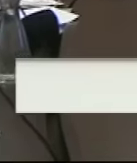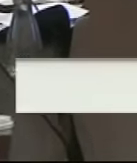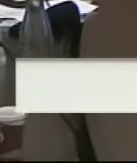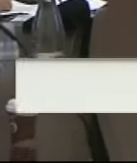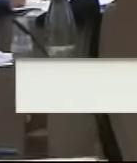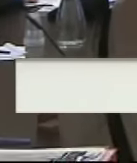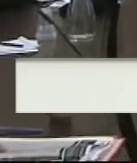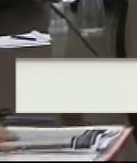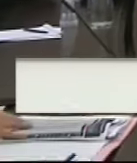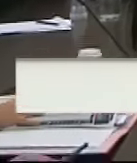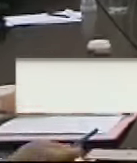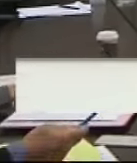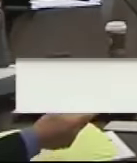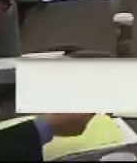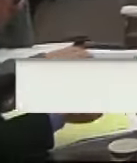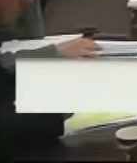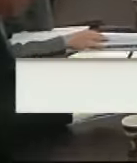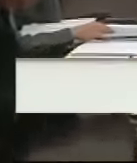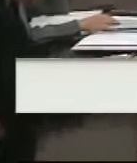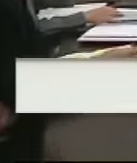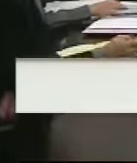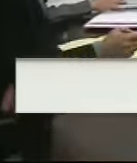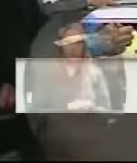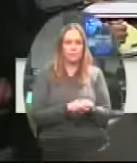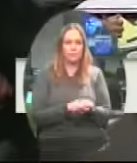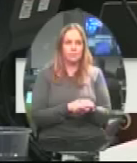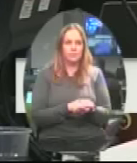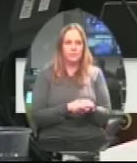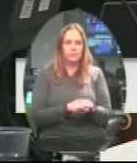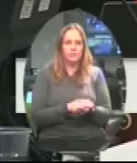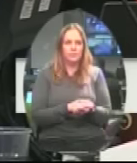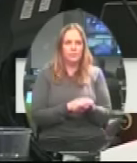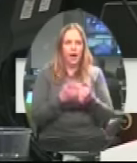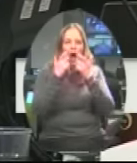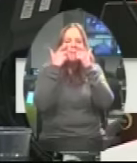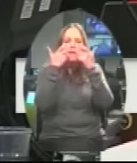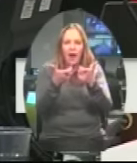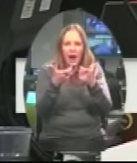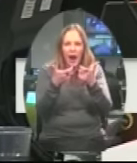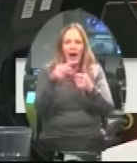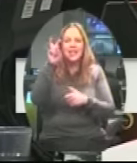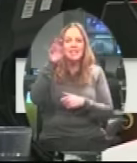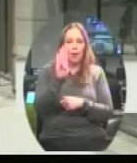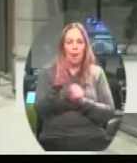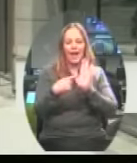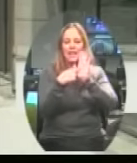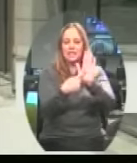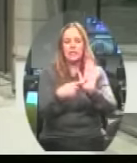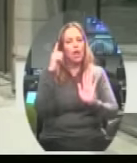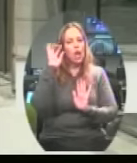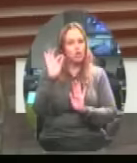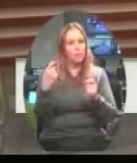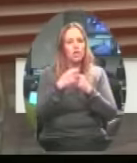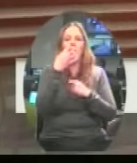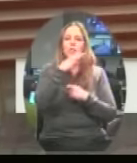המפקחת על הבנקים חדווה בר הופיעה הבוקר לראשונה בפני חברי ועדת הכספים. המפקחת הציגה את משנתה בכל הנוגע לייעול המערכת